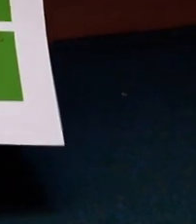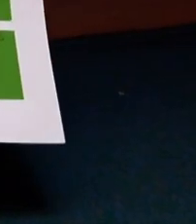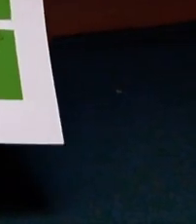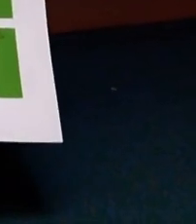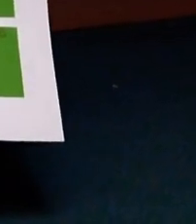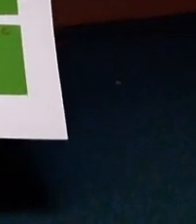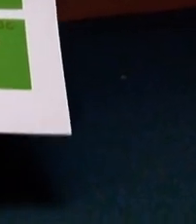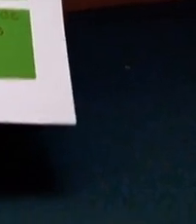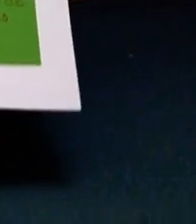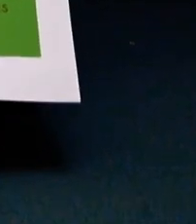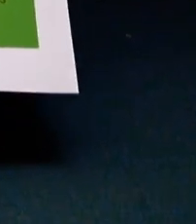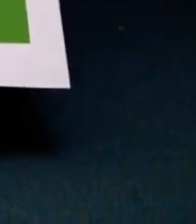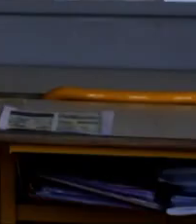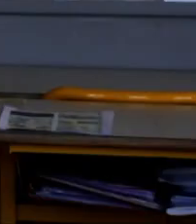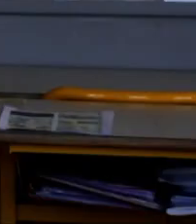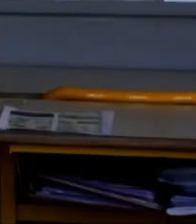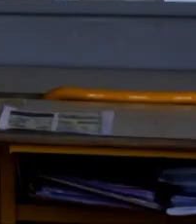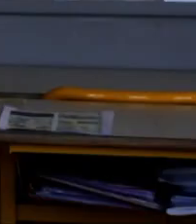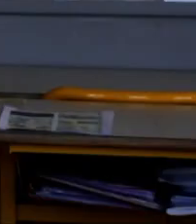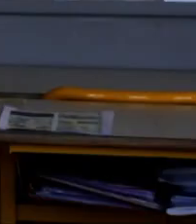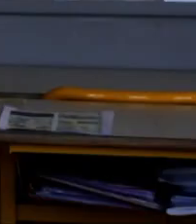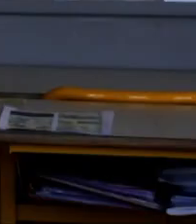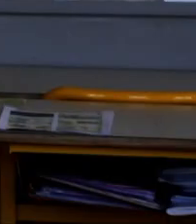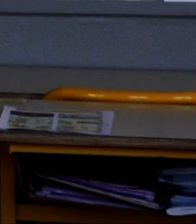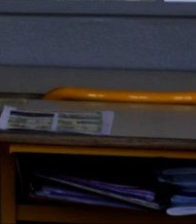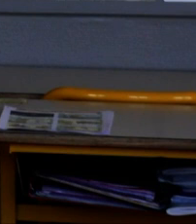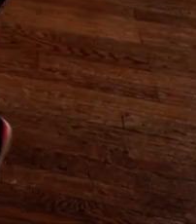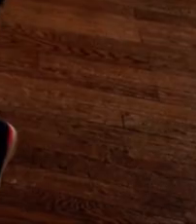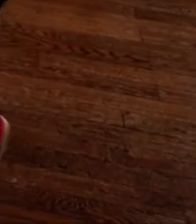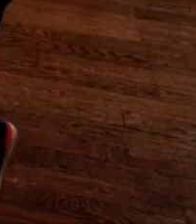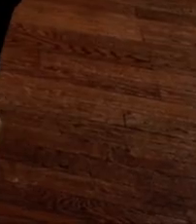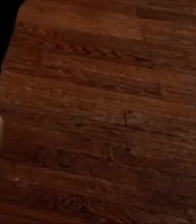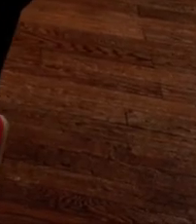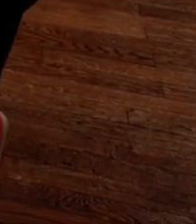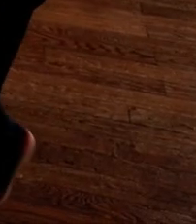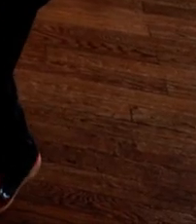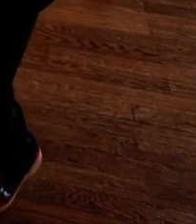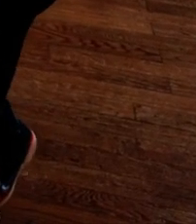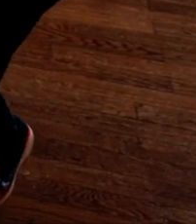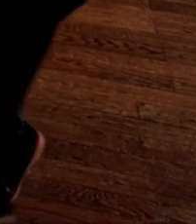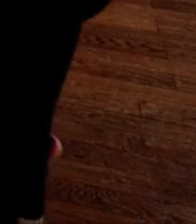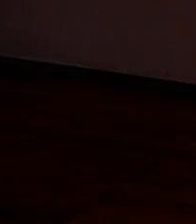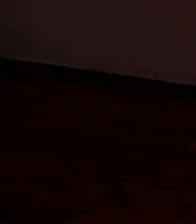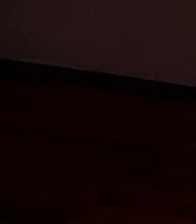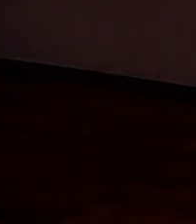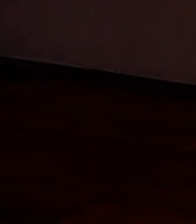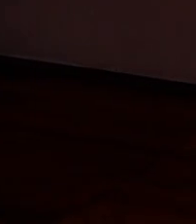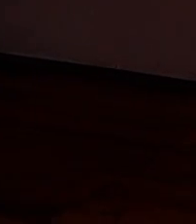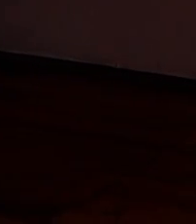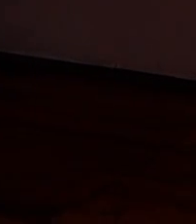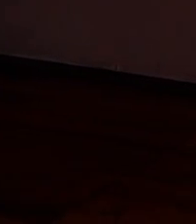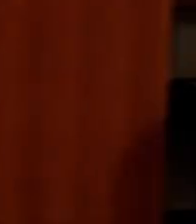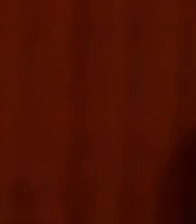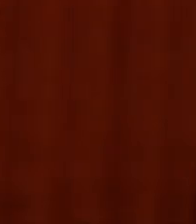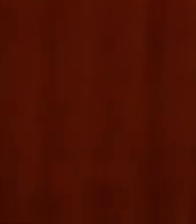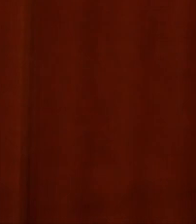écrans. Et en effet, je fais le constat que je m'endors plus facilement. Du coup, toi, Nina, tu as fait ce personnage,